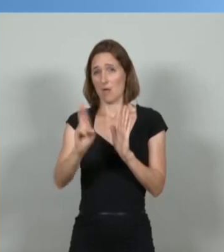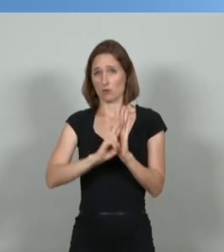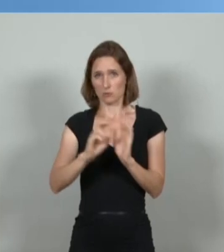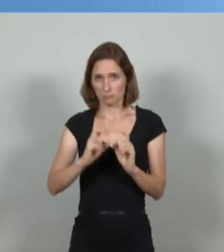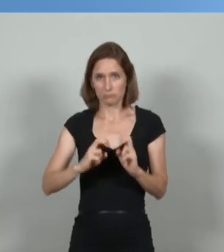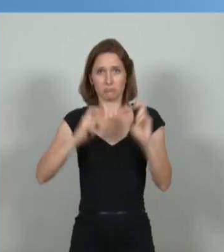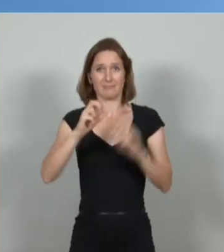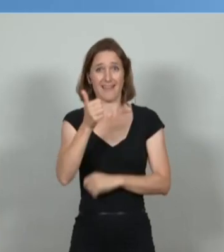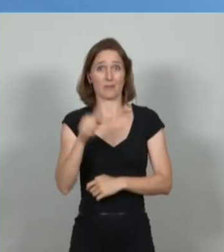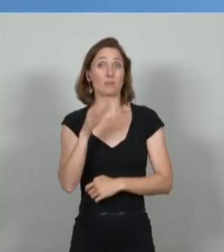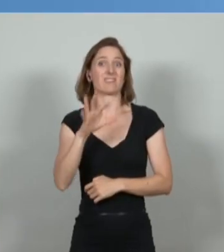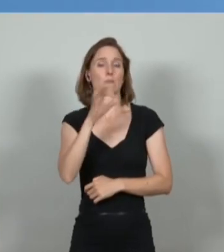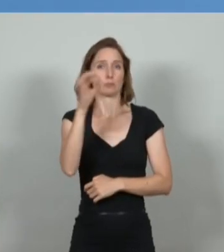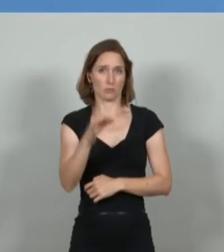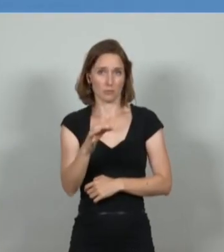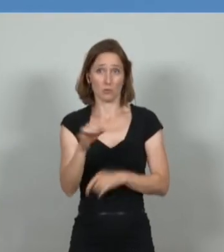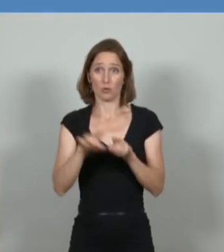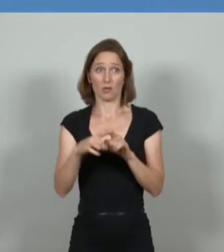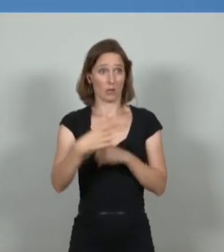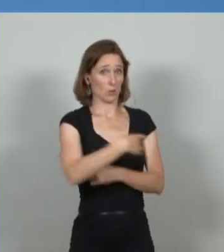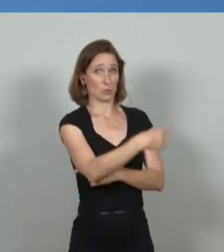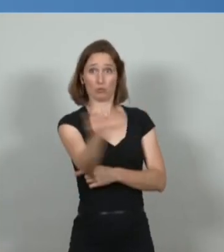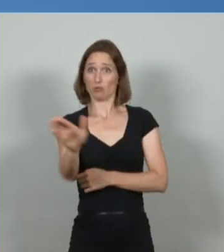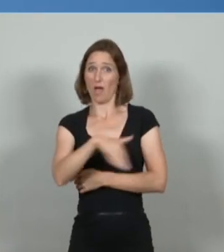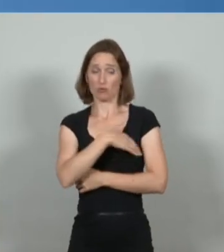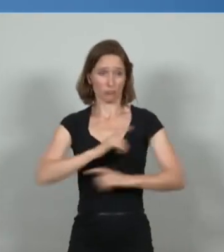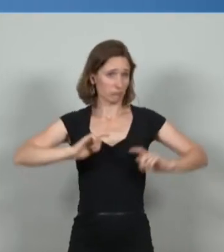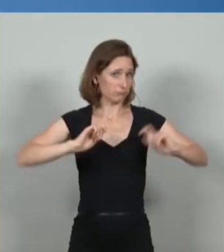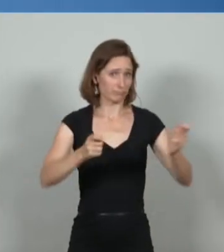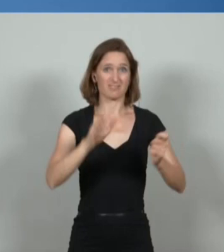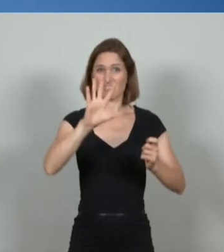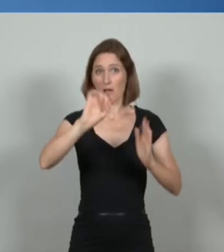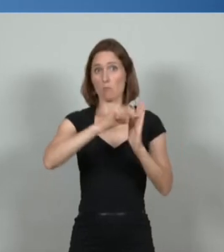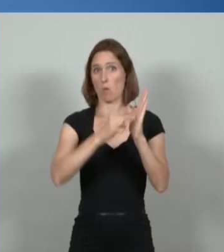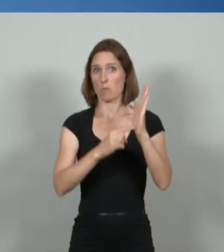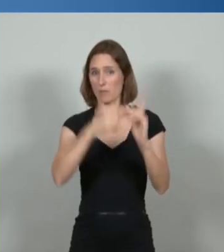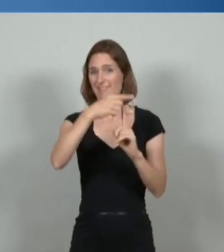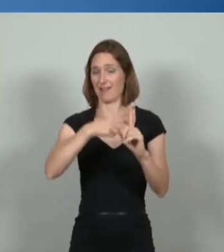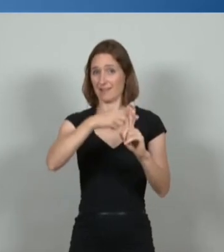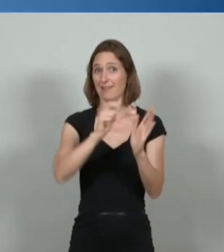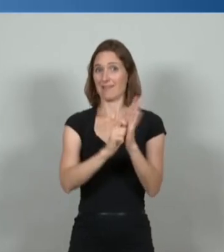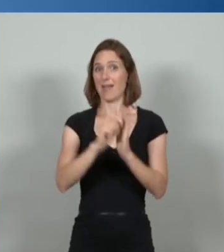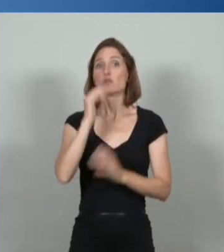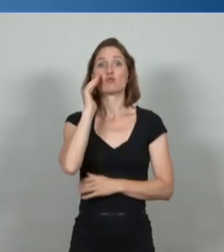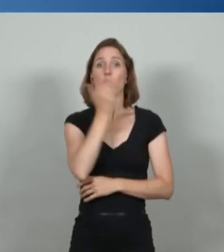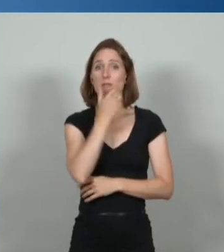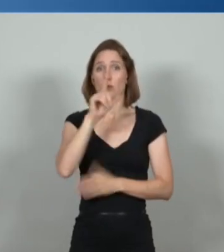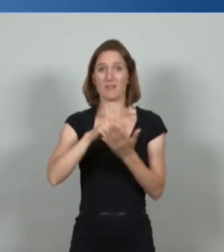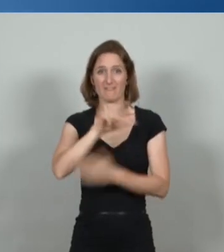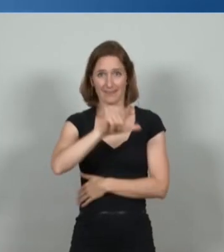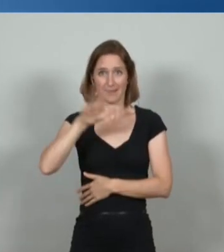attribution de 5 points d'indice à tous les agents à partir de janvier 2024 prime pouvoir d'achat